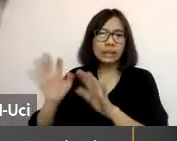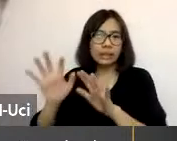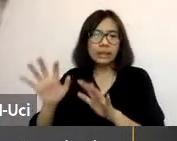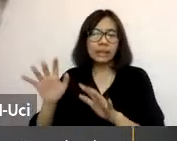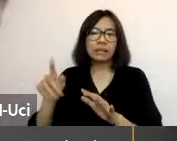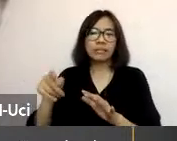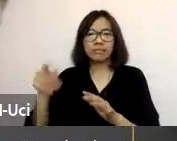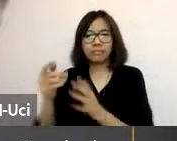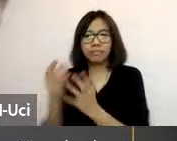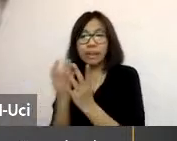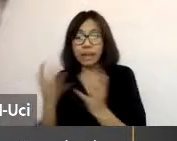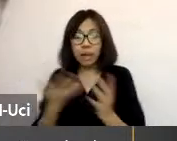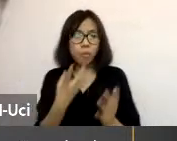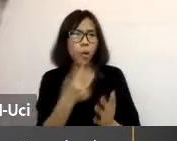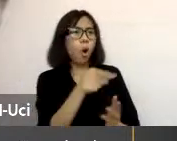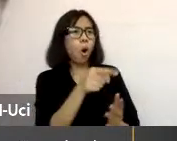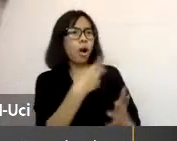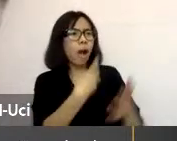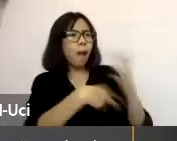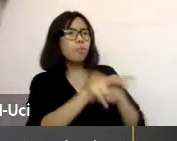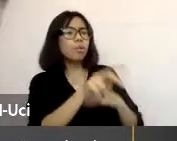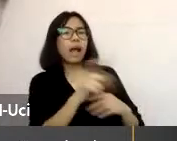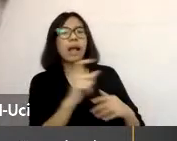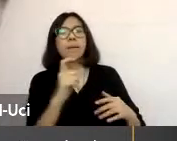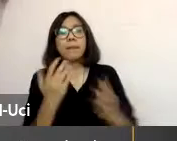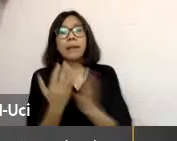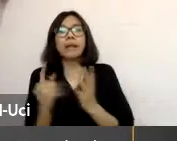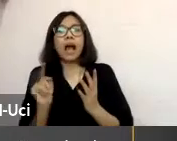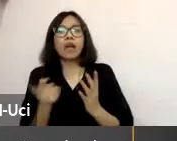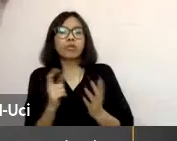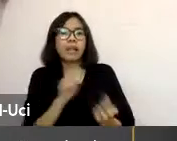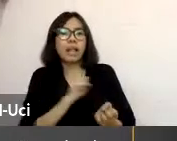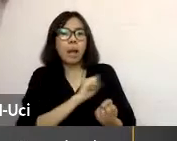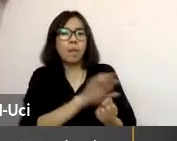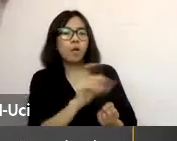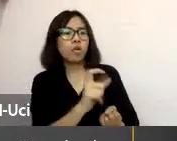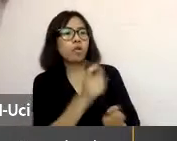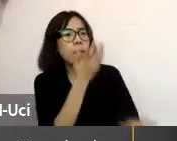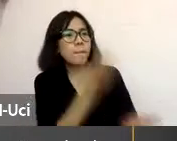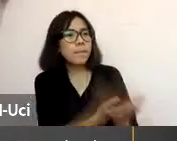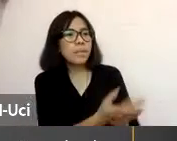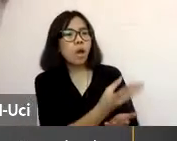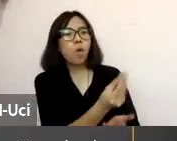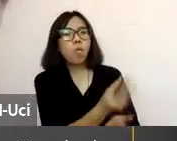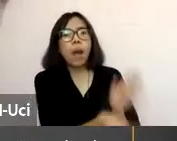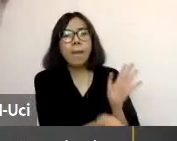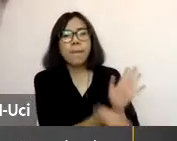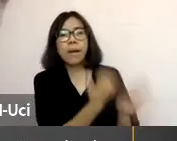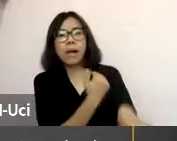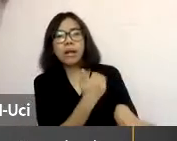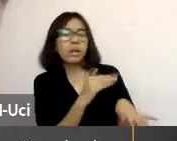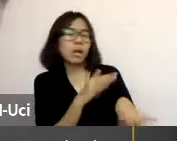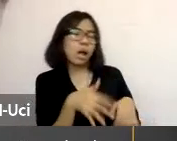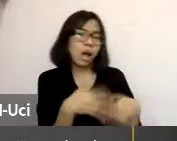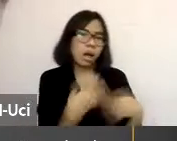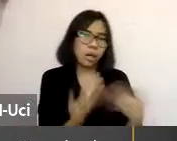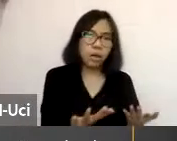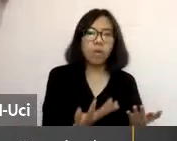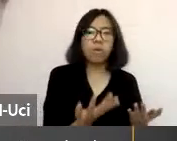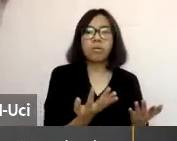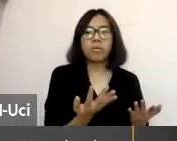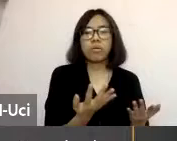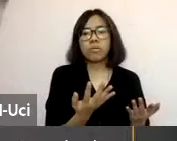bisa diadukan ya Jadi kalau dari misalnya membayar membayar ganti rugi ataupun membayar apa ya istilahnya